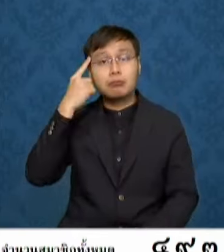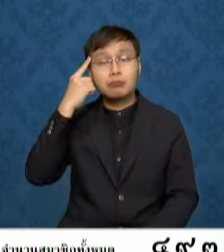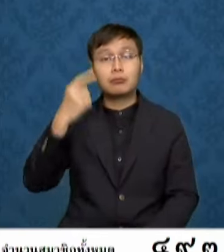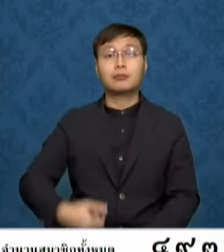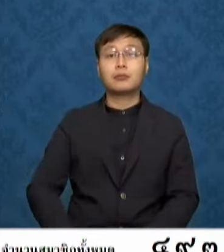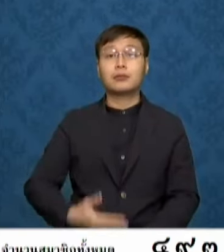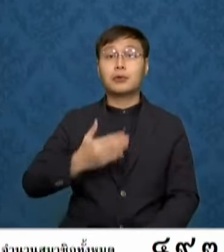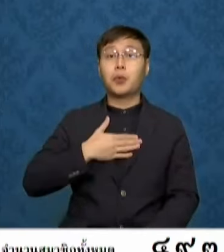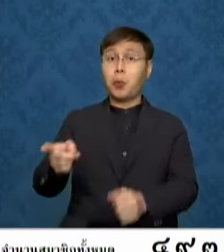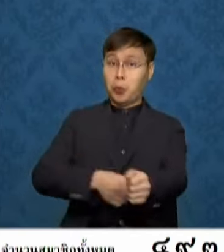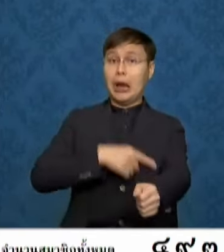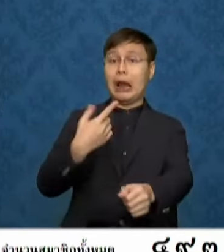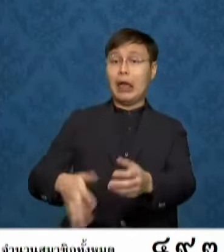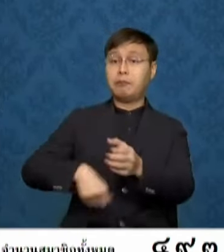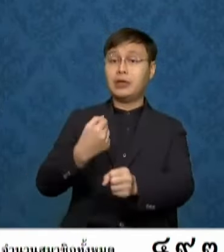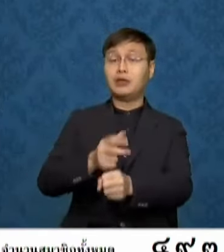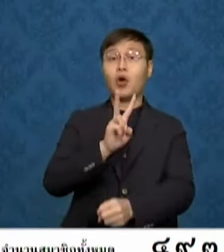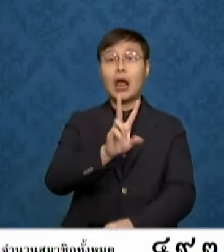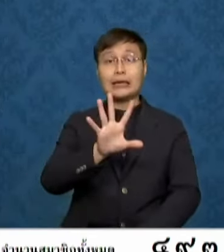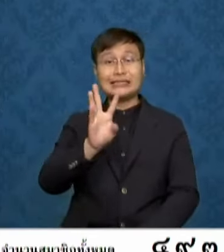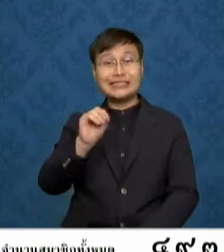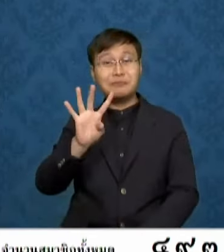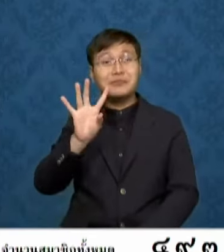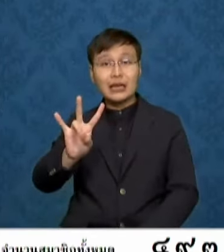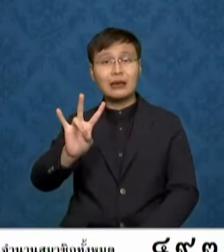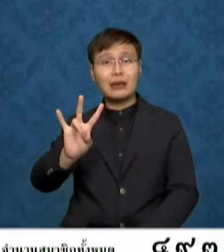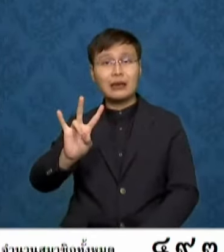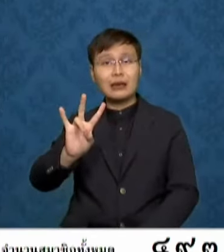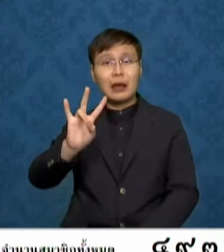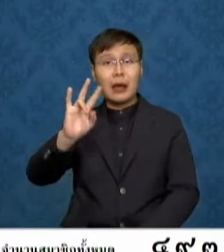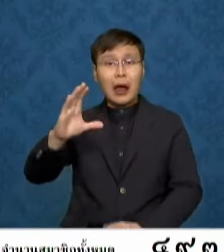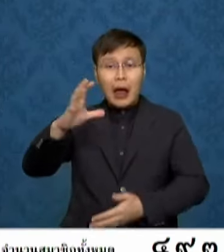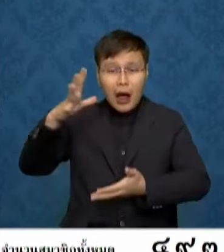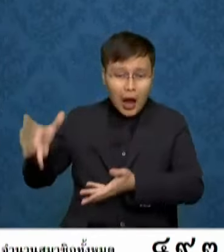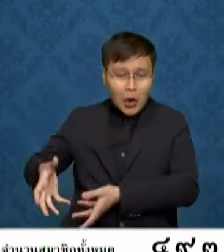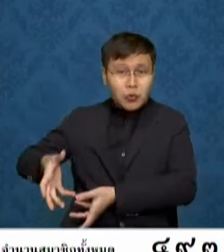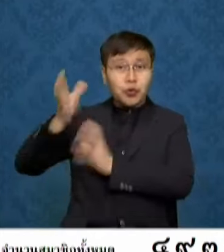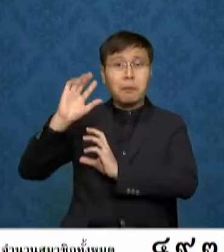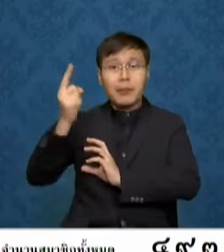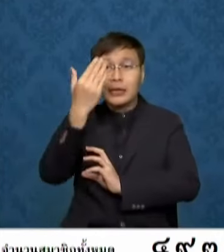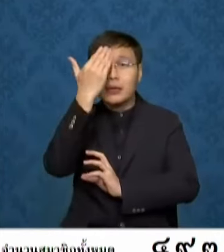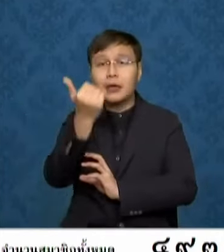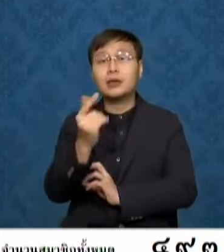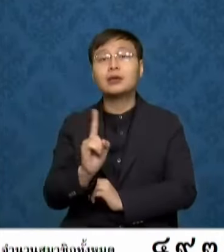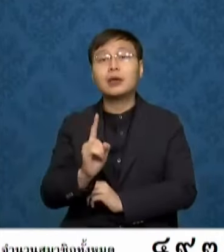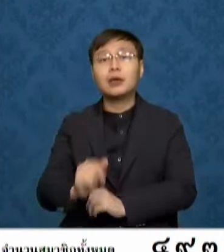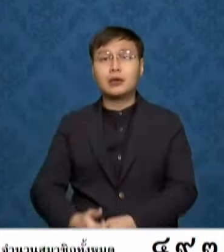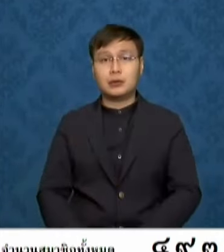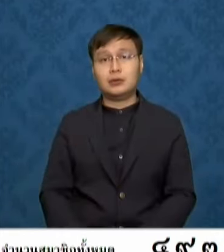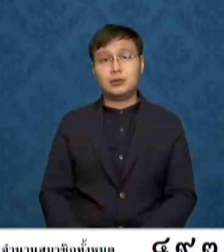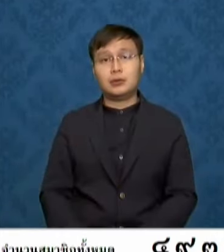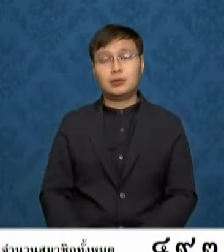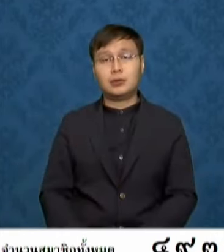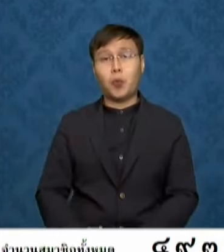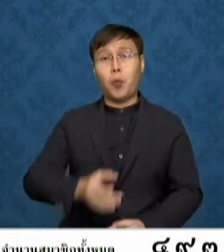มาพูดว่าเรื่องมันเกิดมาแล้วตั้งแต่ปี2547จะมาฟื้นฝอยหาตะเข็บทำให้เจ็บใจกันทำไมจนอาจกลาย